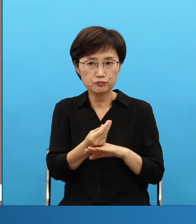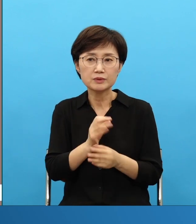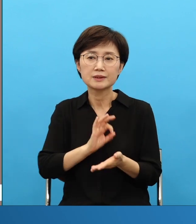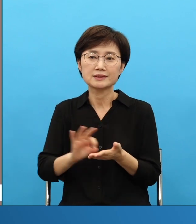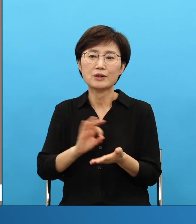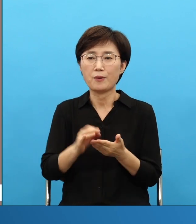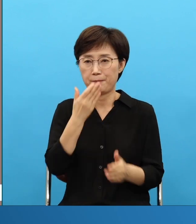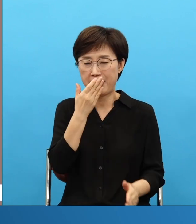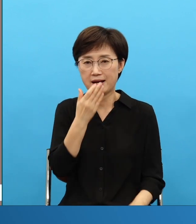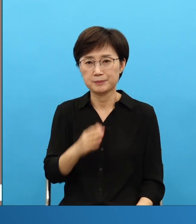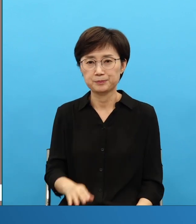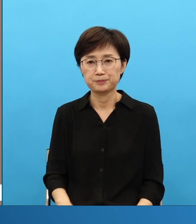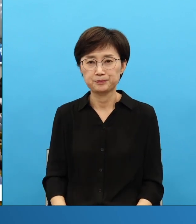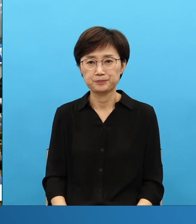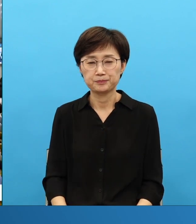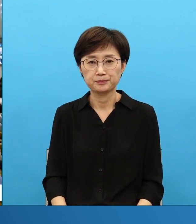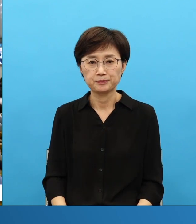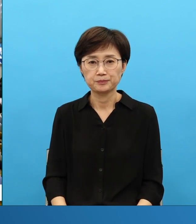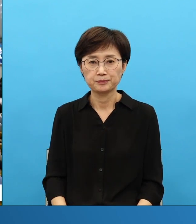수 있습니다.